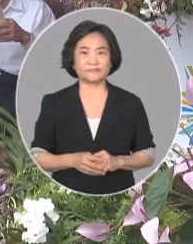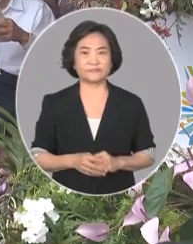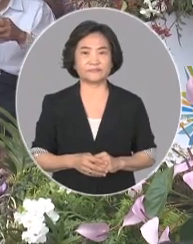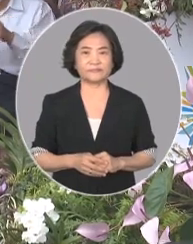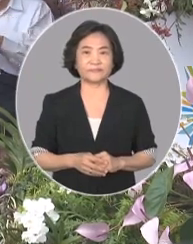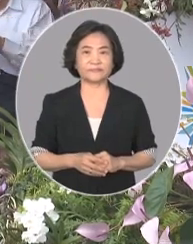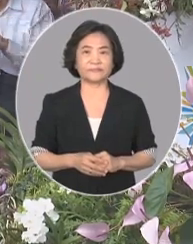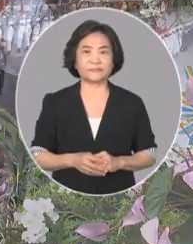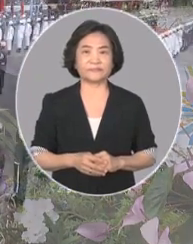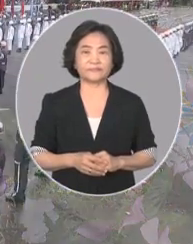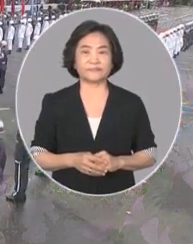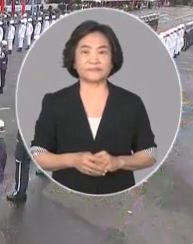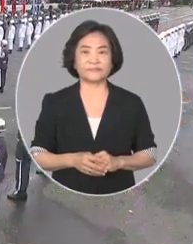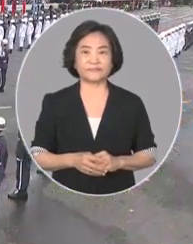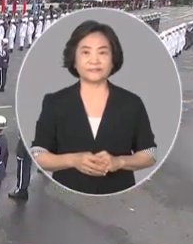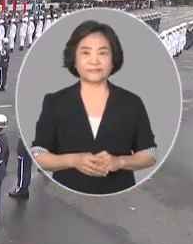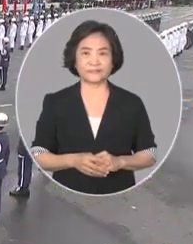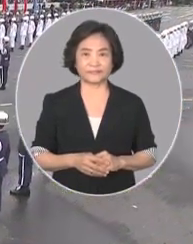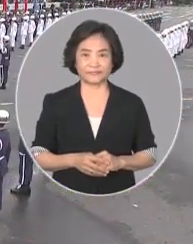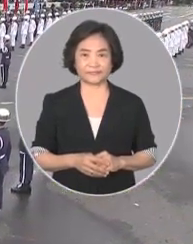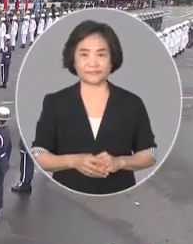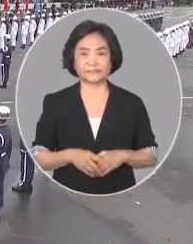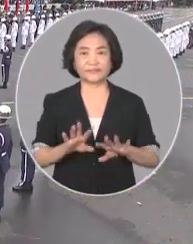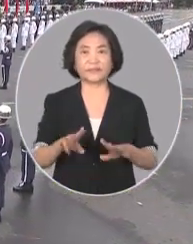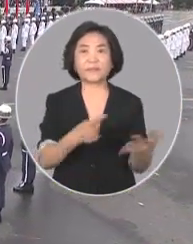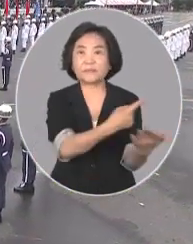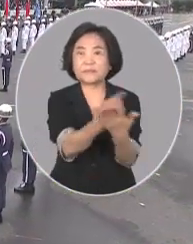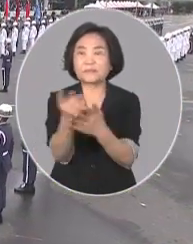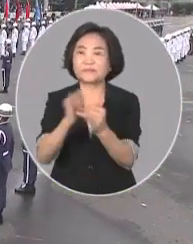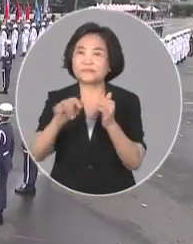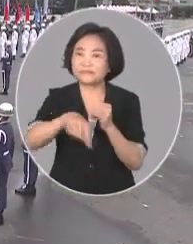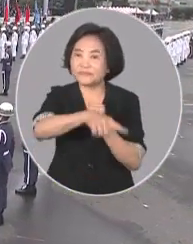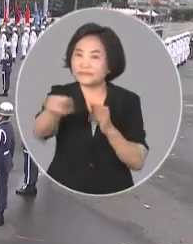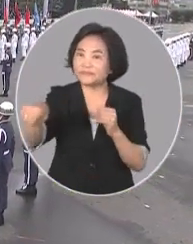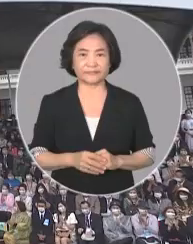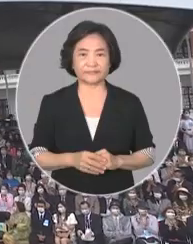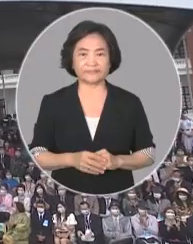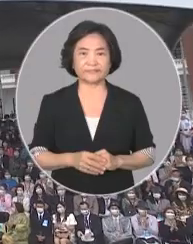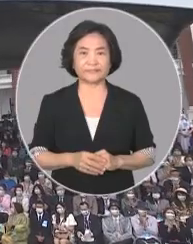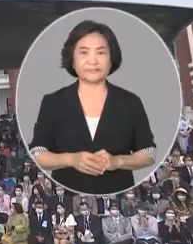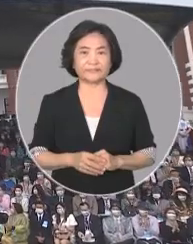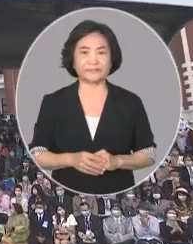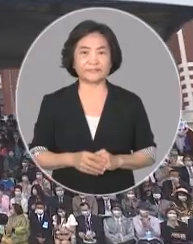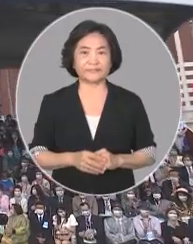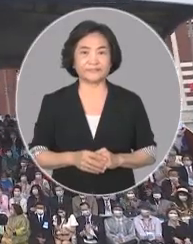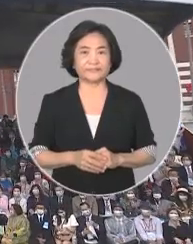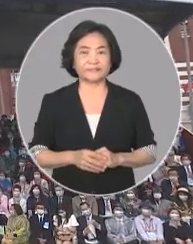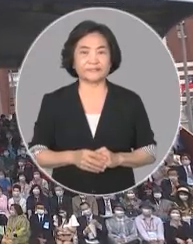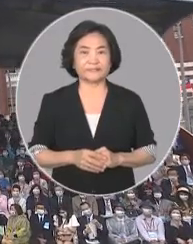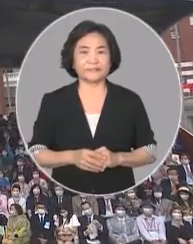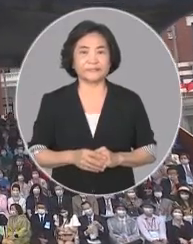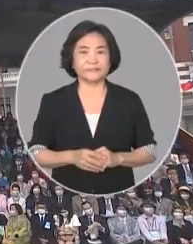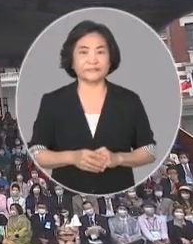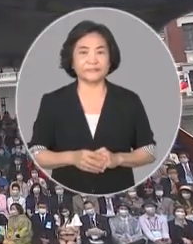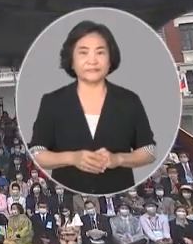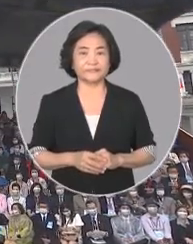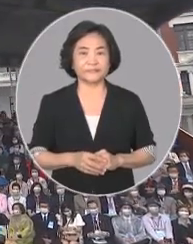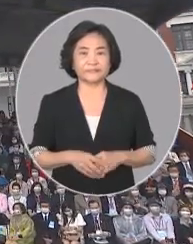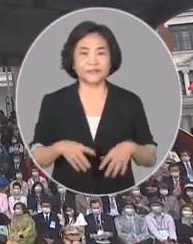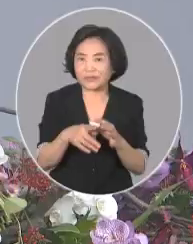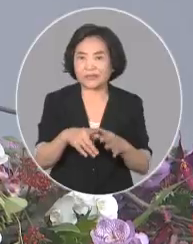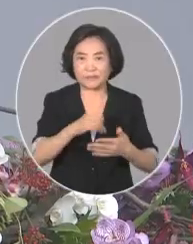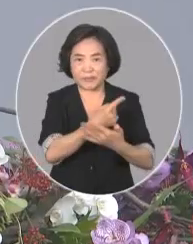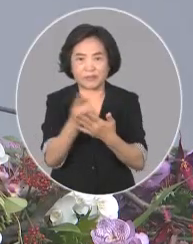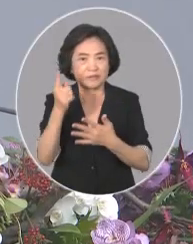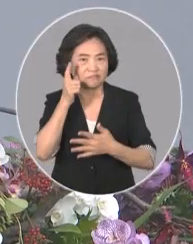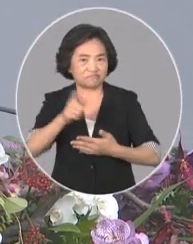ทรหดเศรษฐกิจความมั่นคงและประชาธิปไตยของไต้หวันส่งผลกับพัฒนาการของสถานการณ์ทั่วโลกไต้หวันเป็นส่วนหนึ่ง